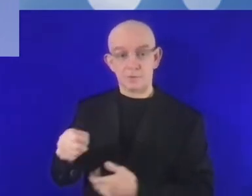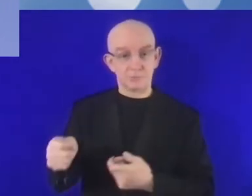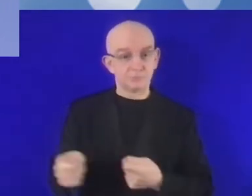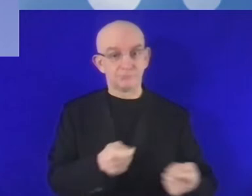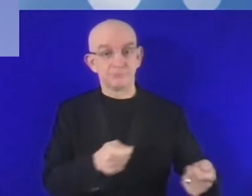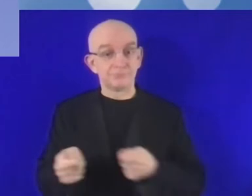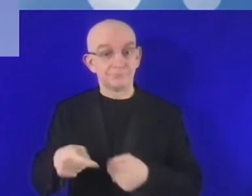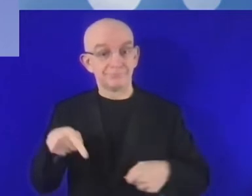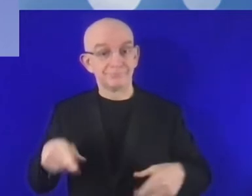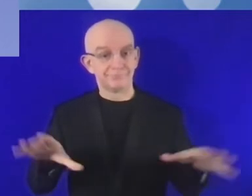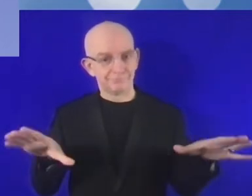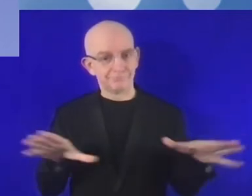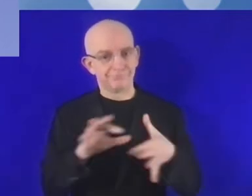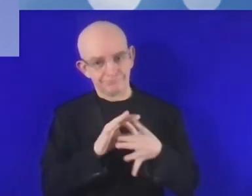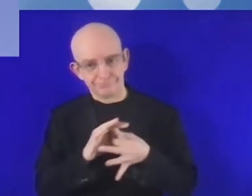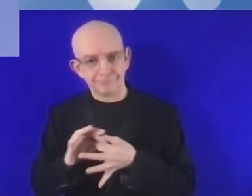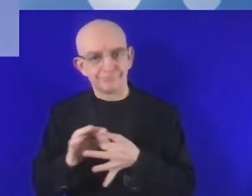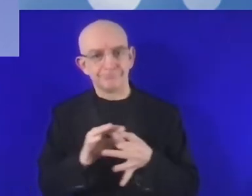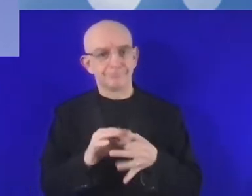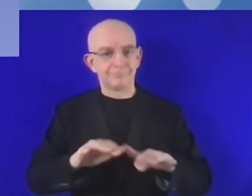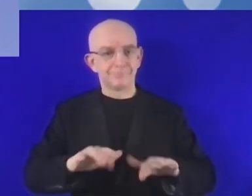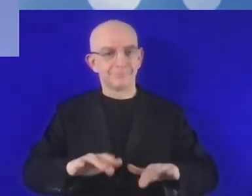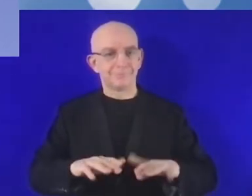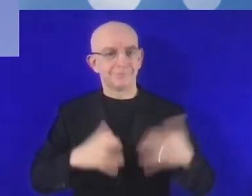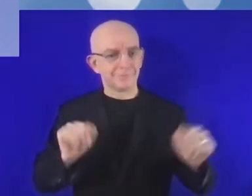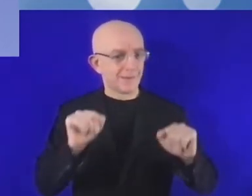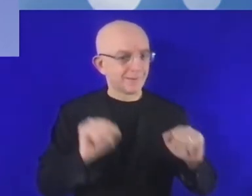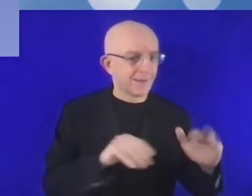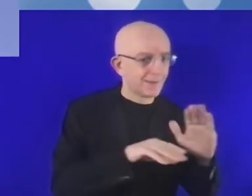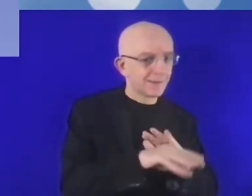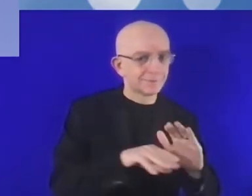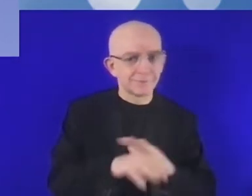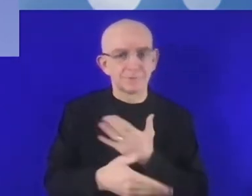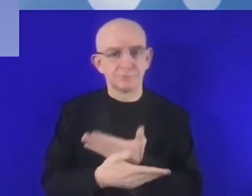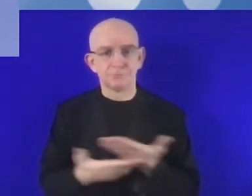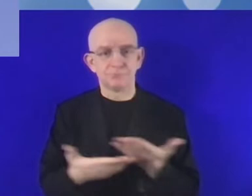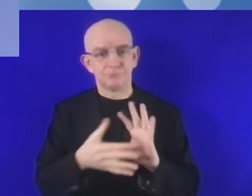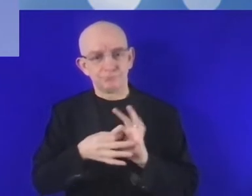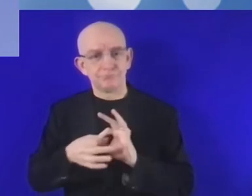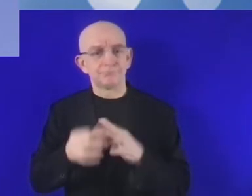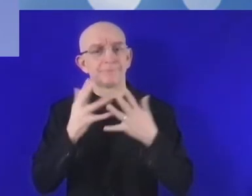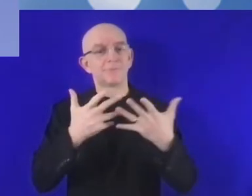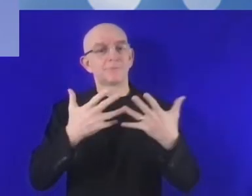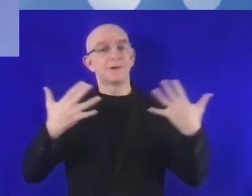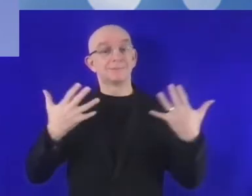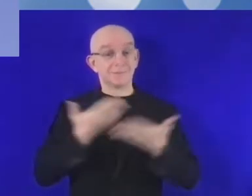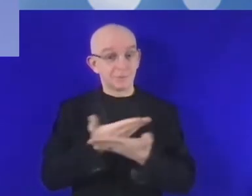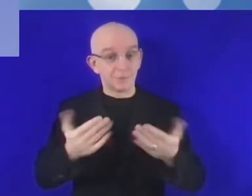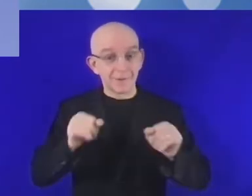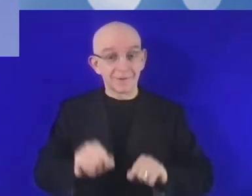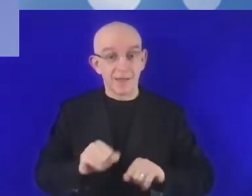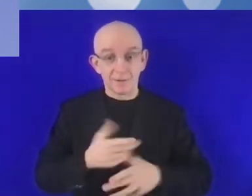الرقمية التي شعاره الإنترنت الموحد الصديق